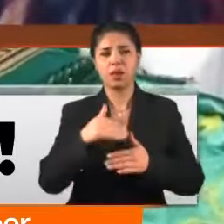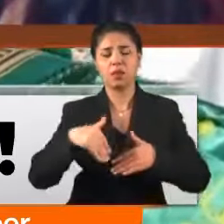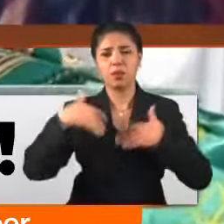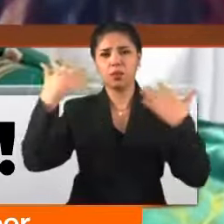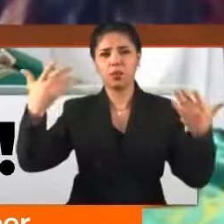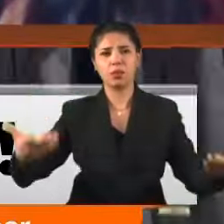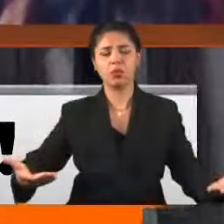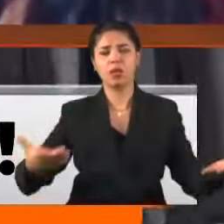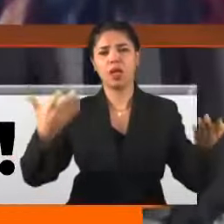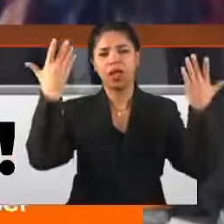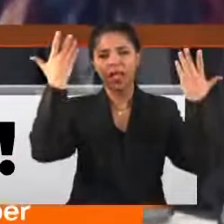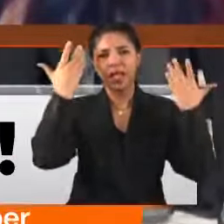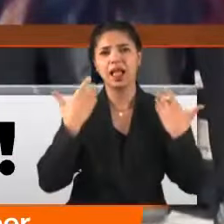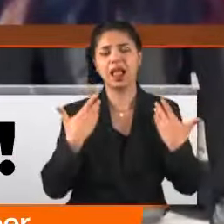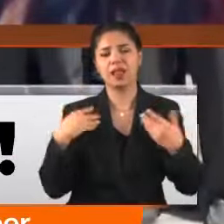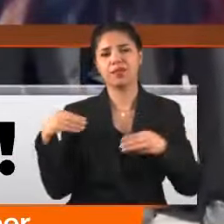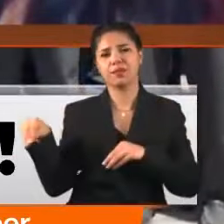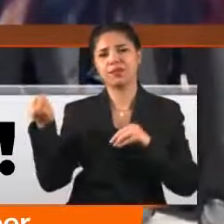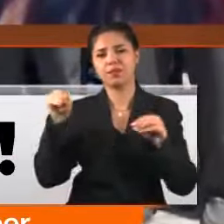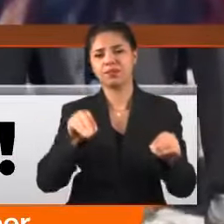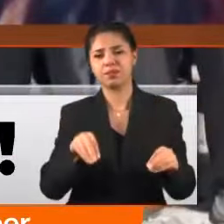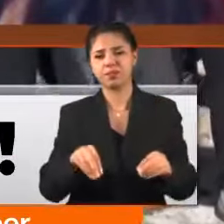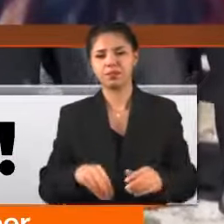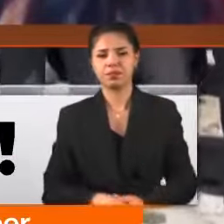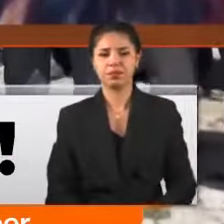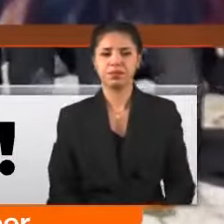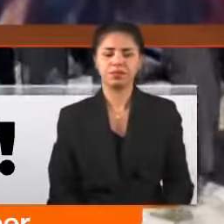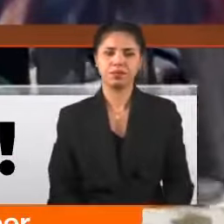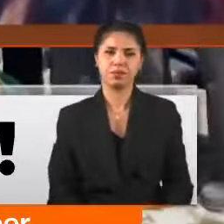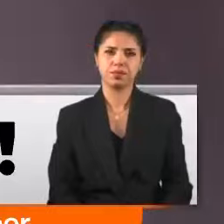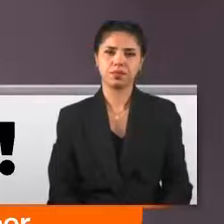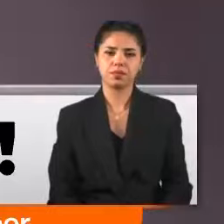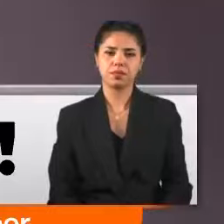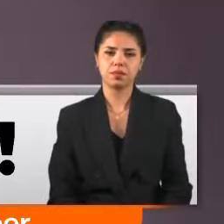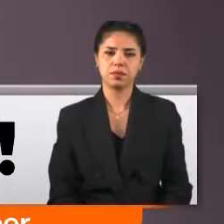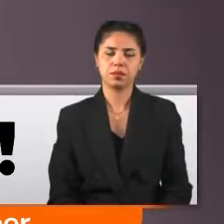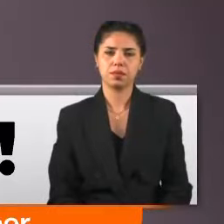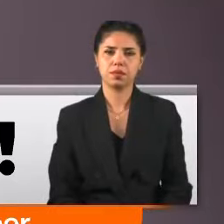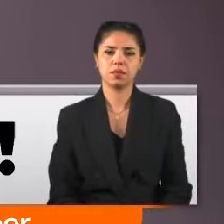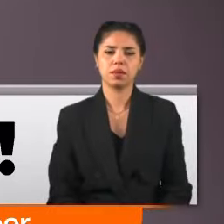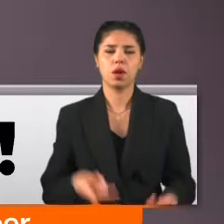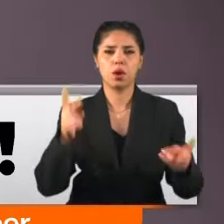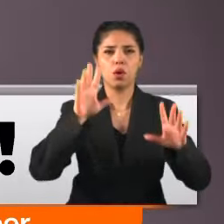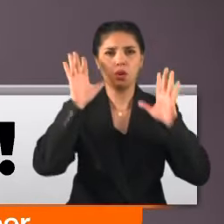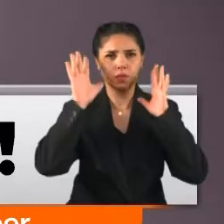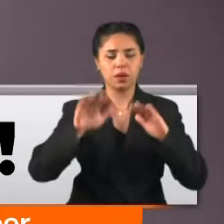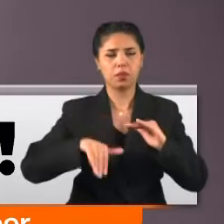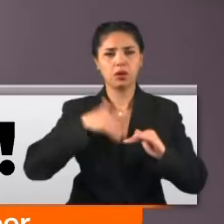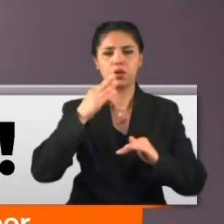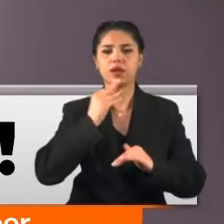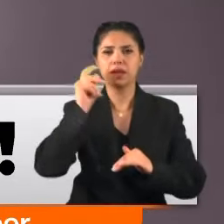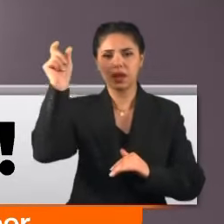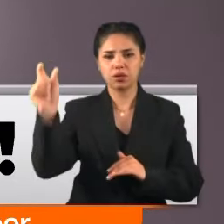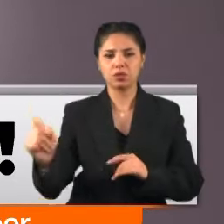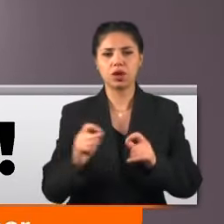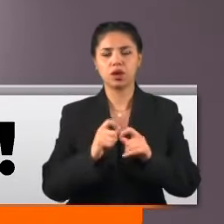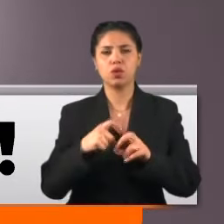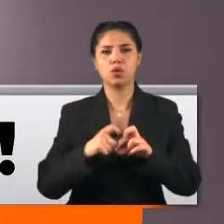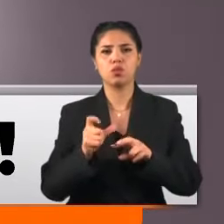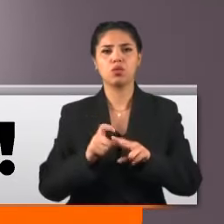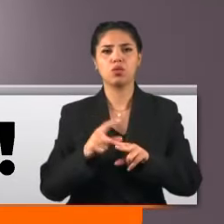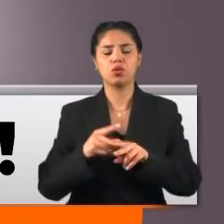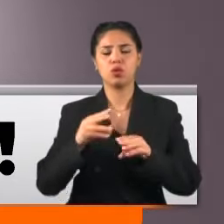dua örtüldü. Bunların nikahları cennette kıyılacak. Kılınan cenaze namazının ardından genç kız Burdur'da toprağa